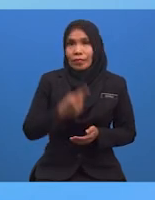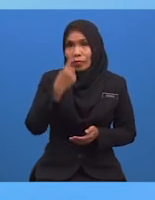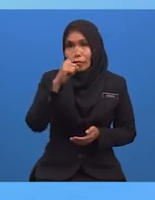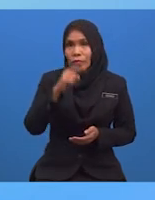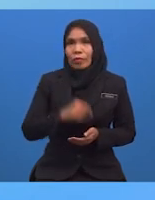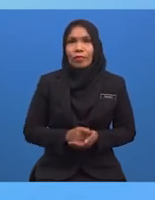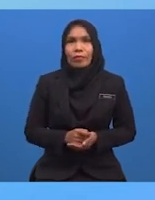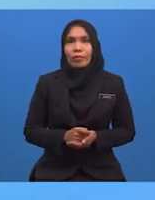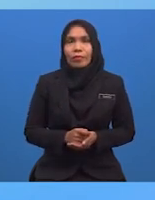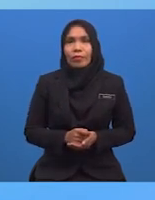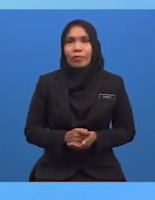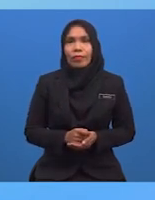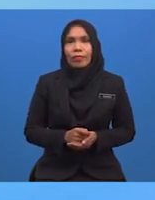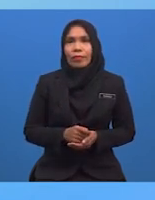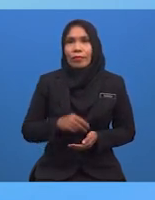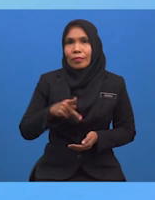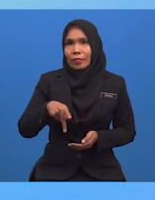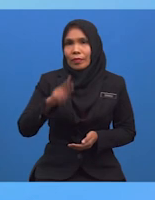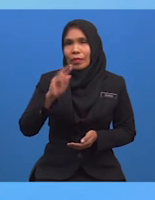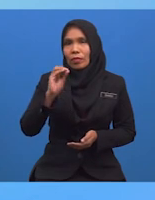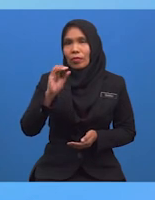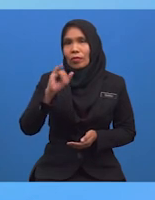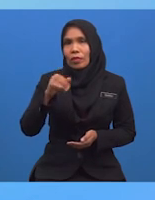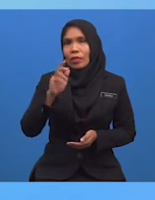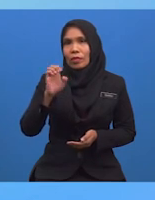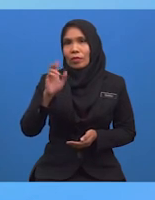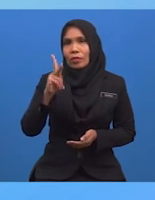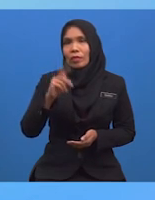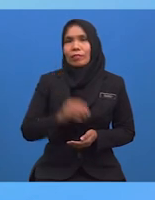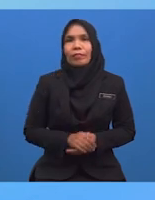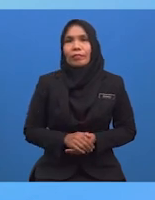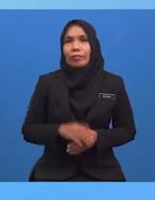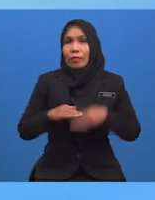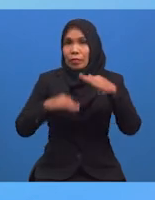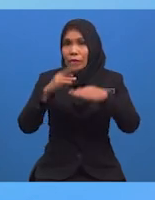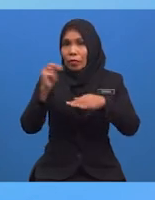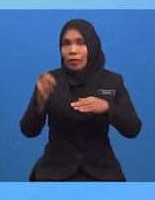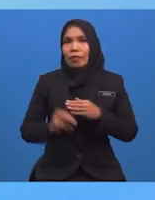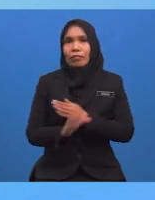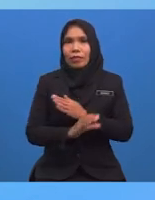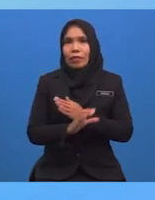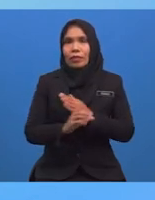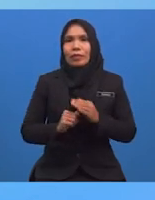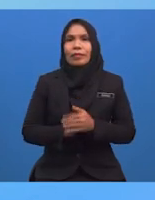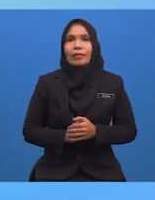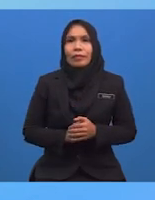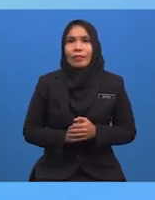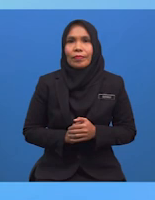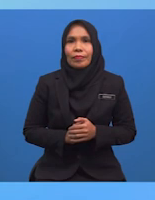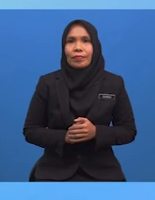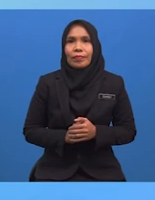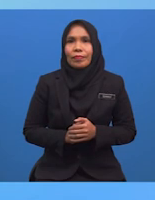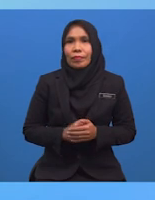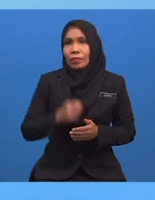untuk membiayai projek pembangunan negara. Contohnya ialah perbelanjaan kerajaan untuk